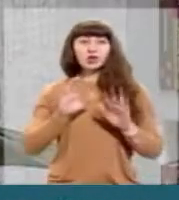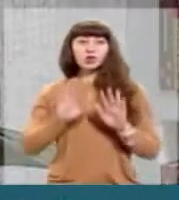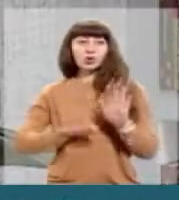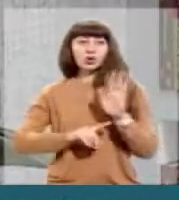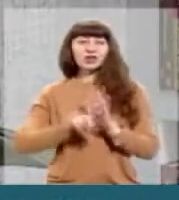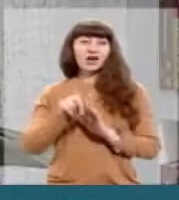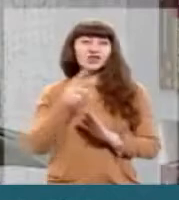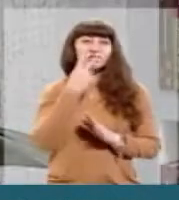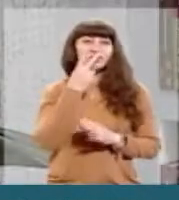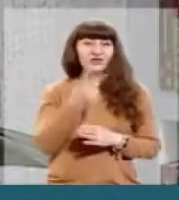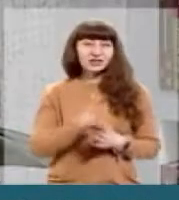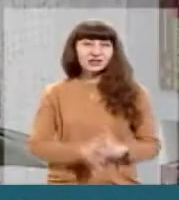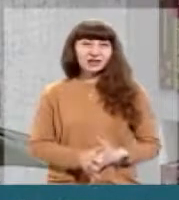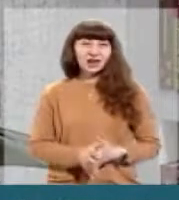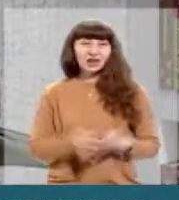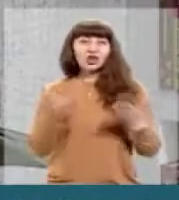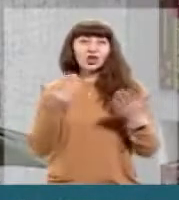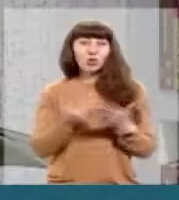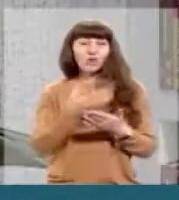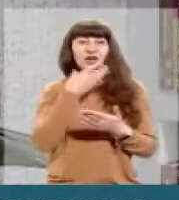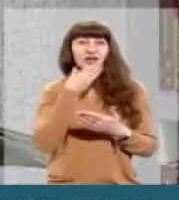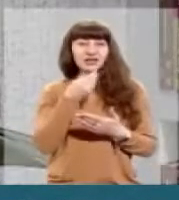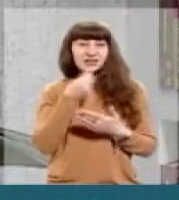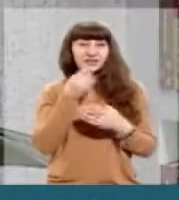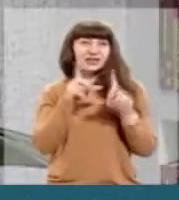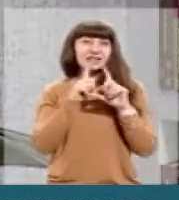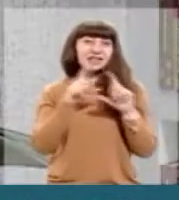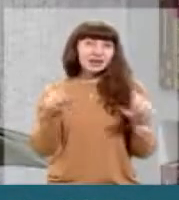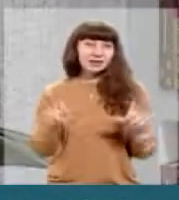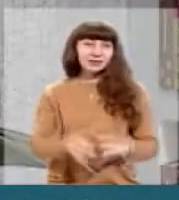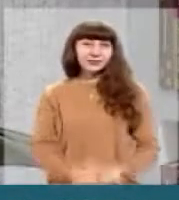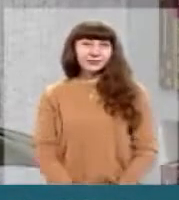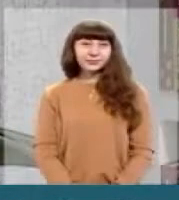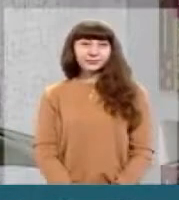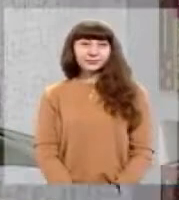Ізденген туындылары болмаған жағдайда өзімізге түртіп алып, келесте сол кітапты сатып аламыз.